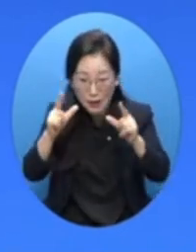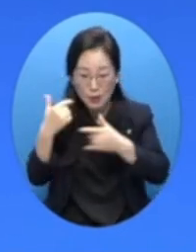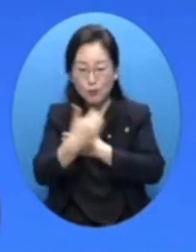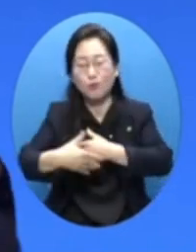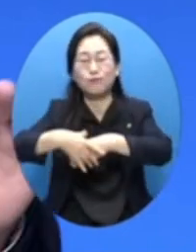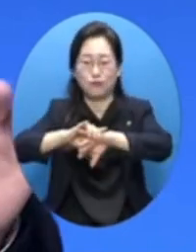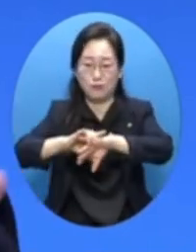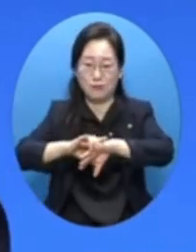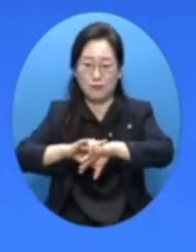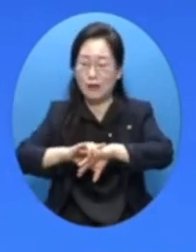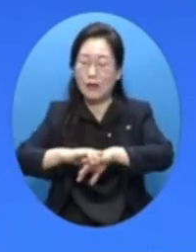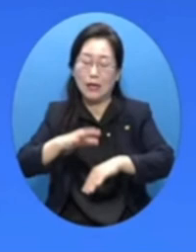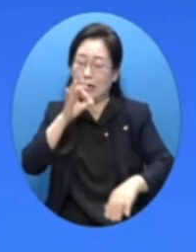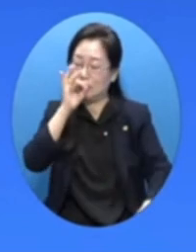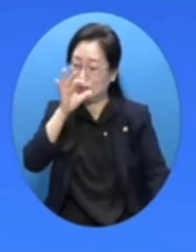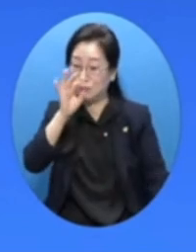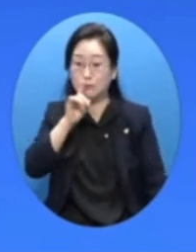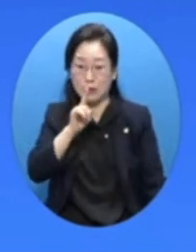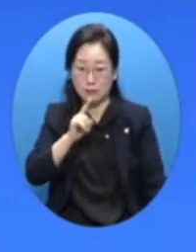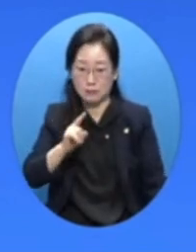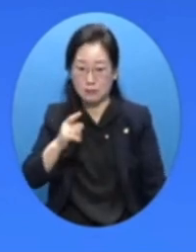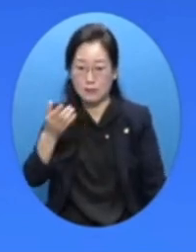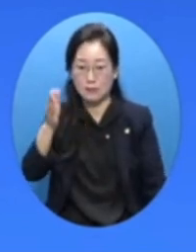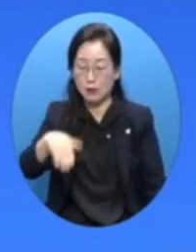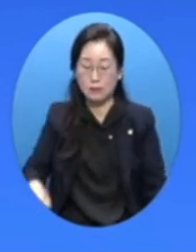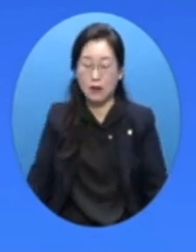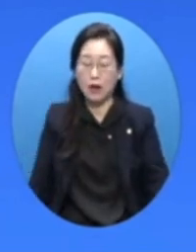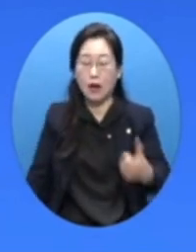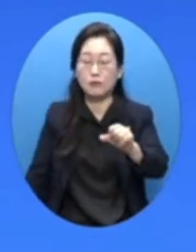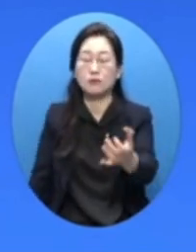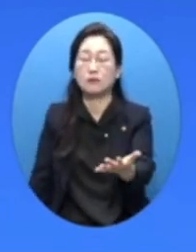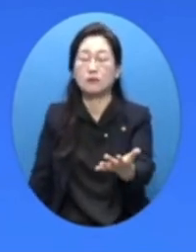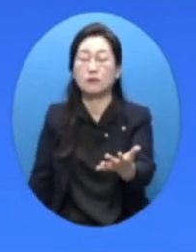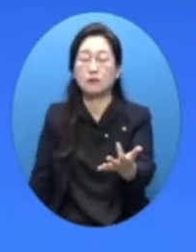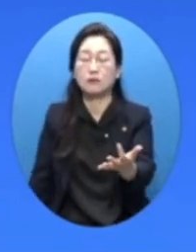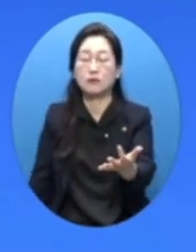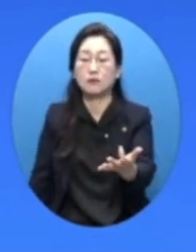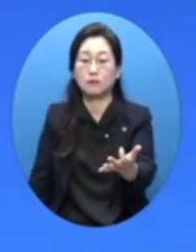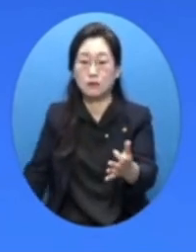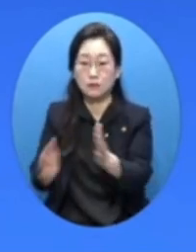아예 불가능하다고 얘기했는데 아예 손가락이 까닥까닥 움직입니다.